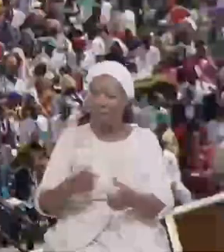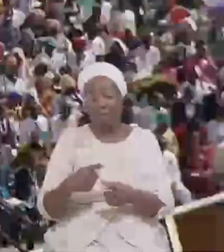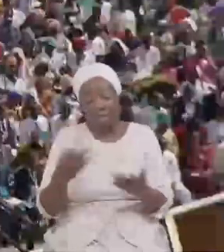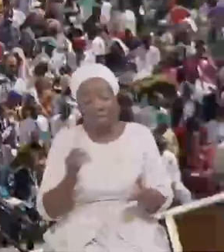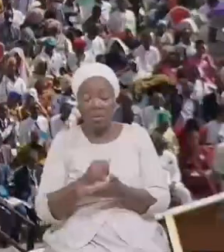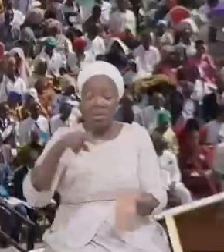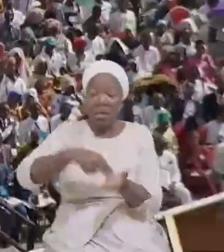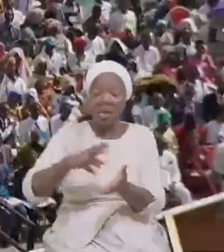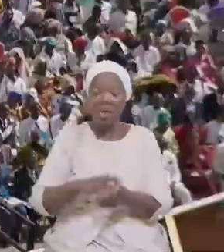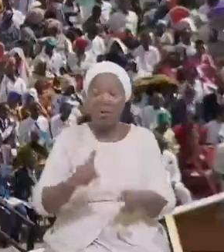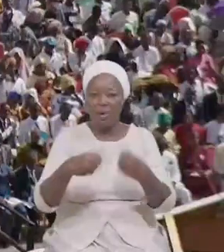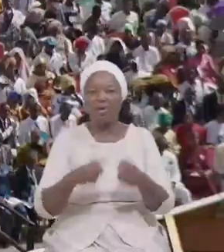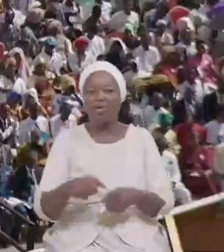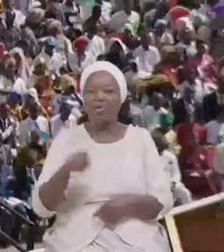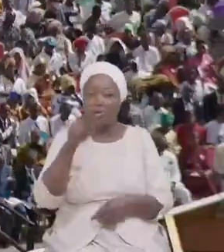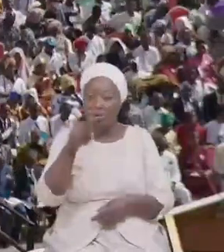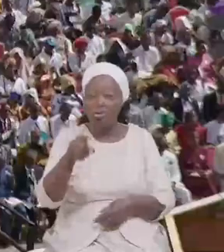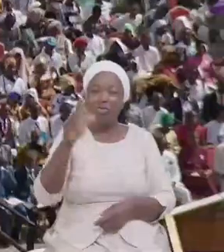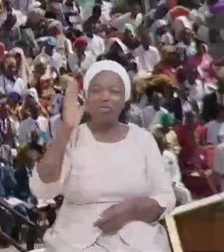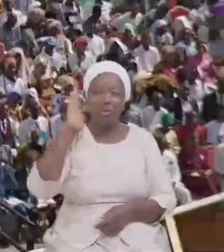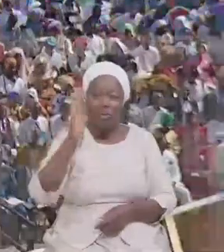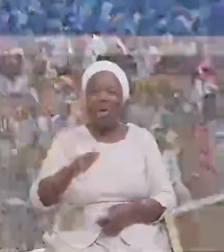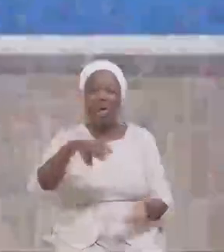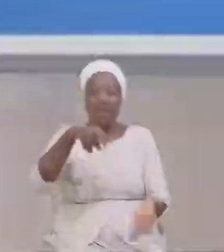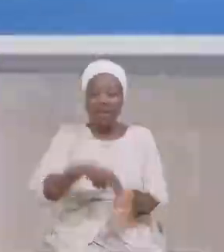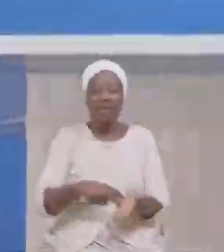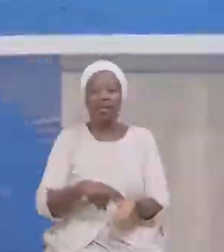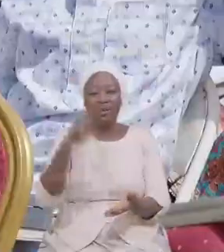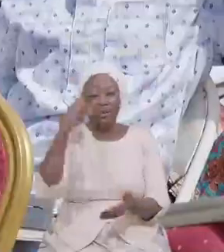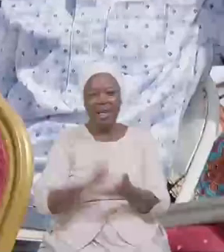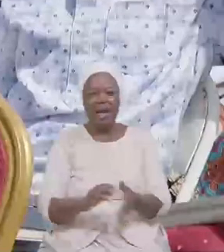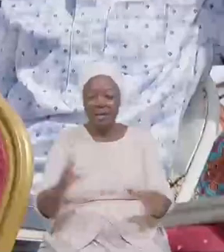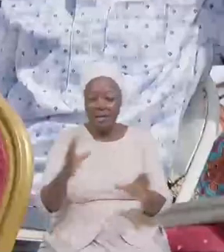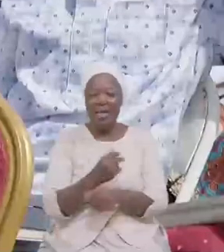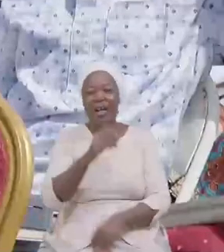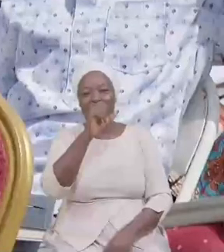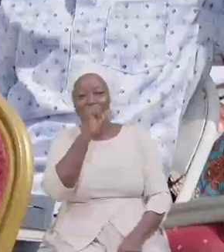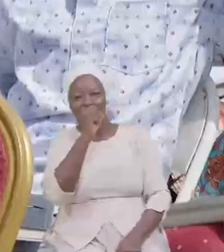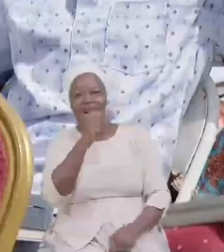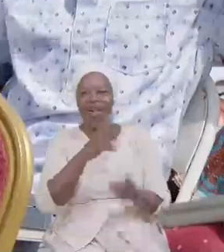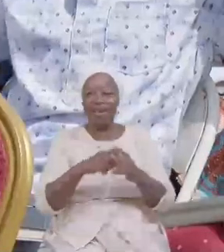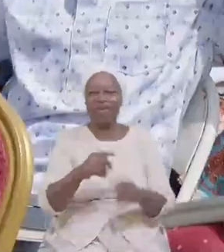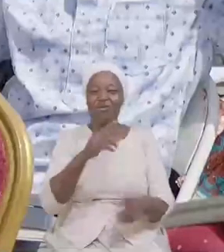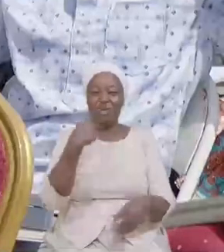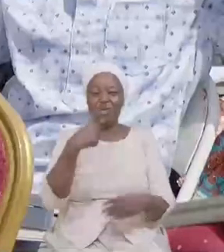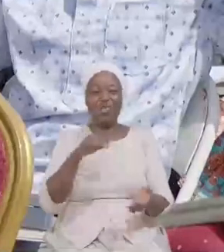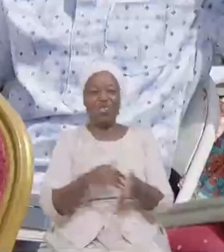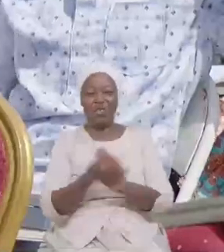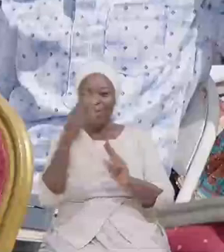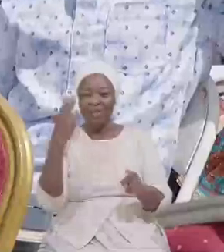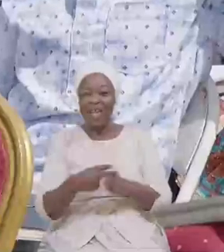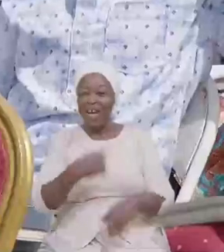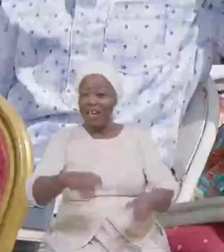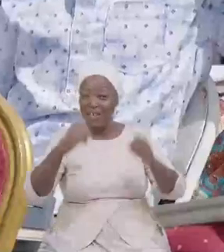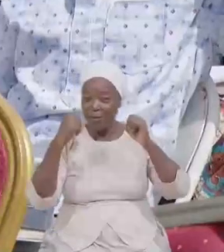lever. J'ai pris le micro. Tu vas prendre le micro. Et la puissance de